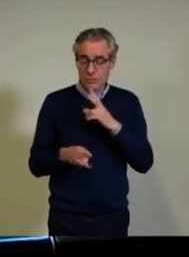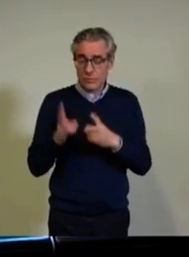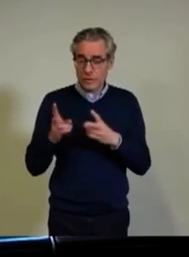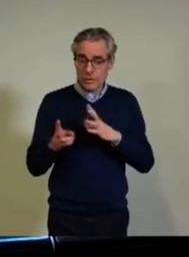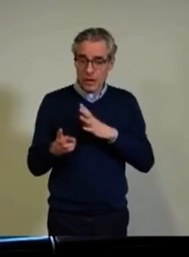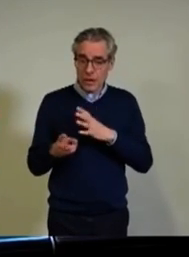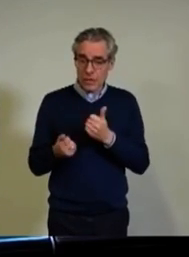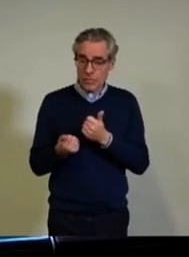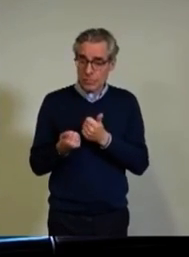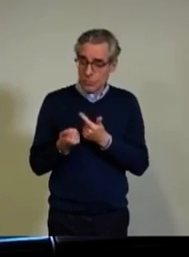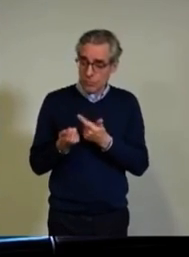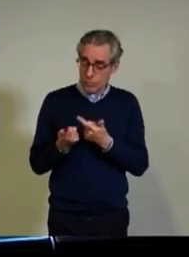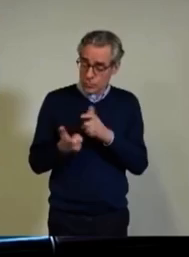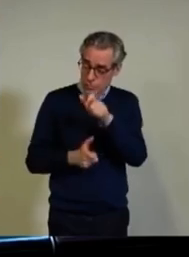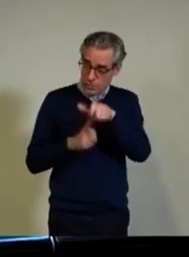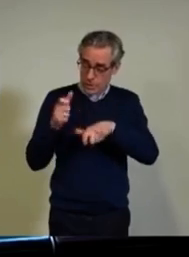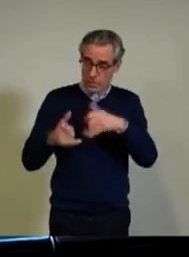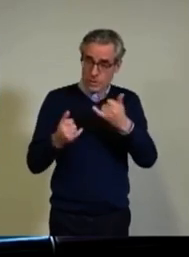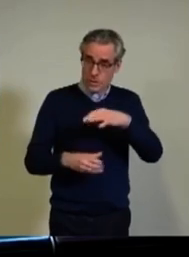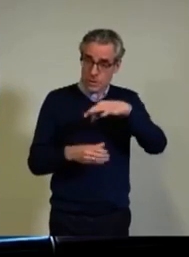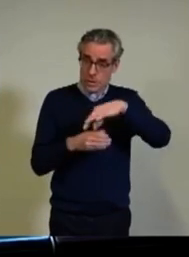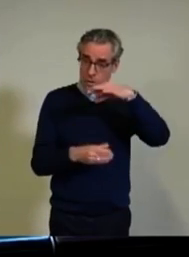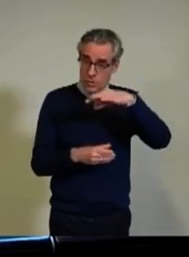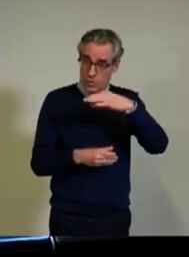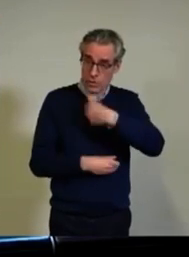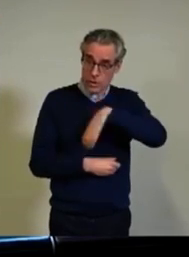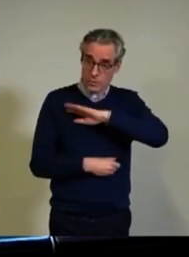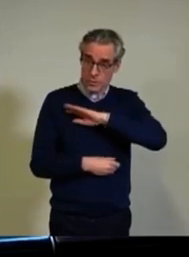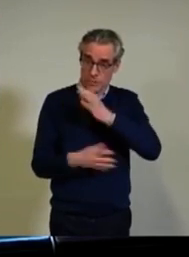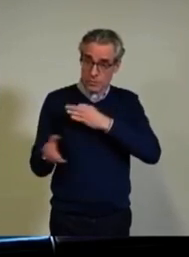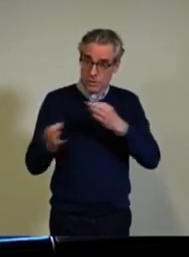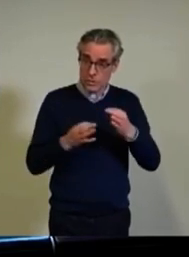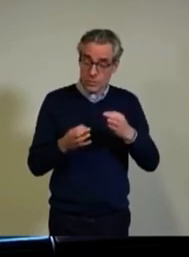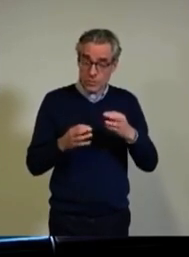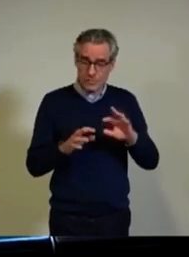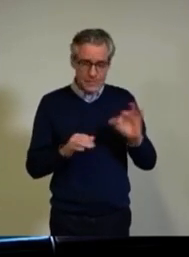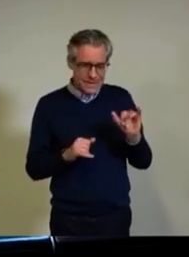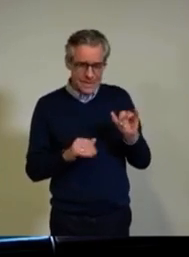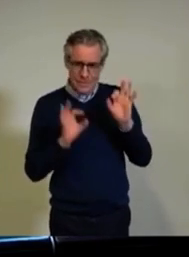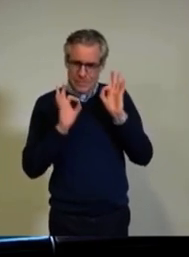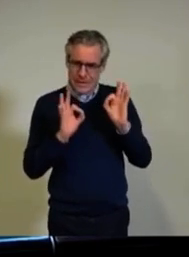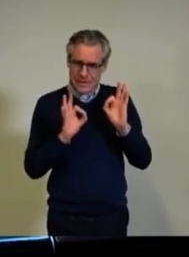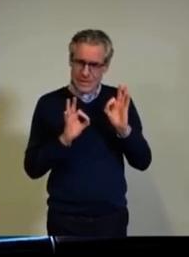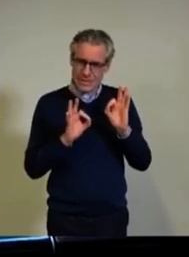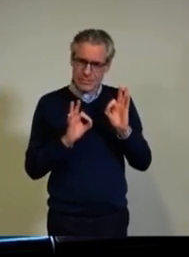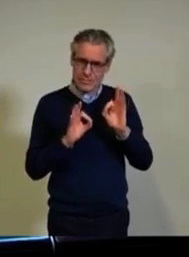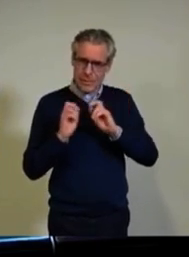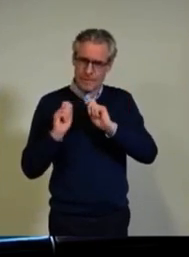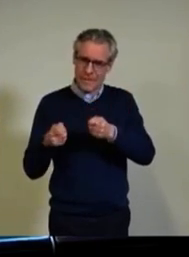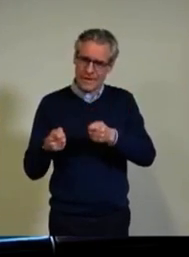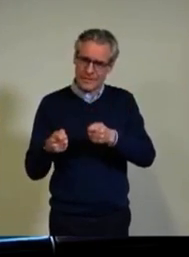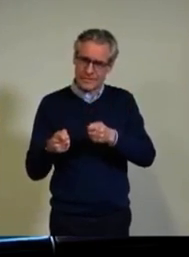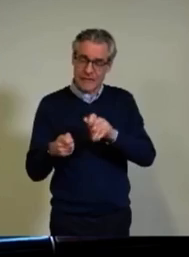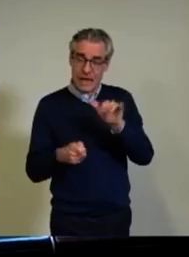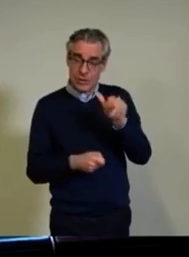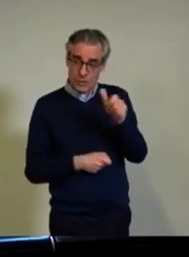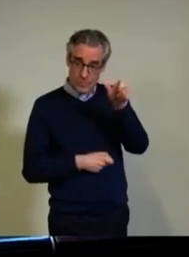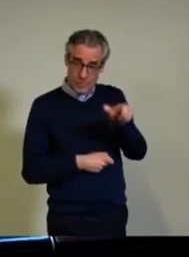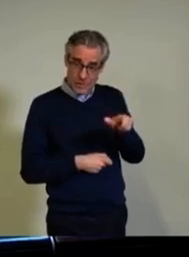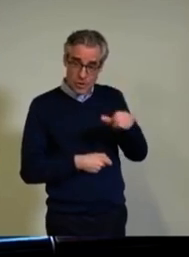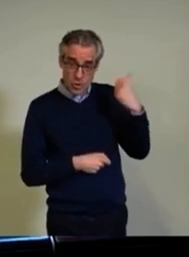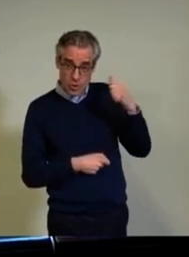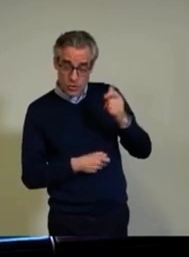certain nombre d'entre vous êtes en régulation avec eux, mais finalement, y en a-t-il un